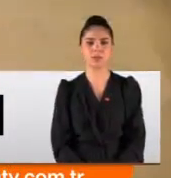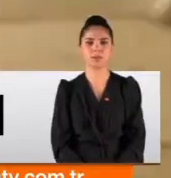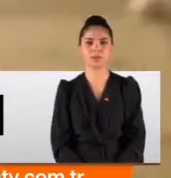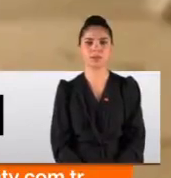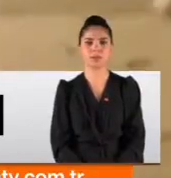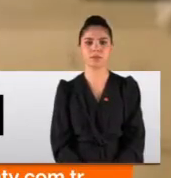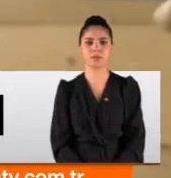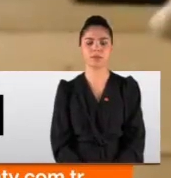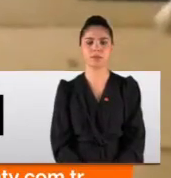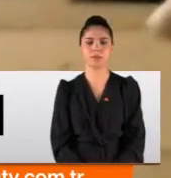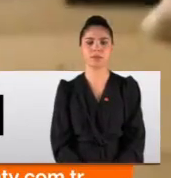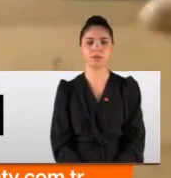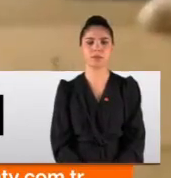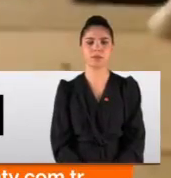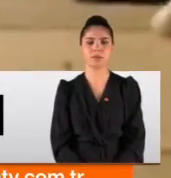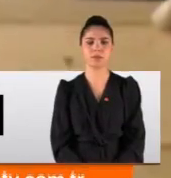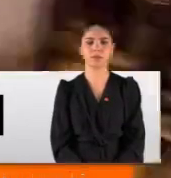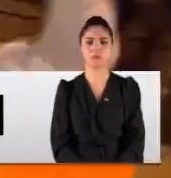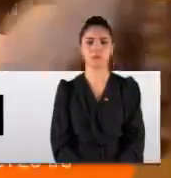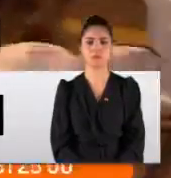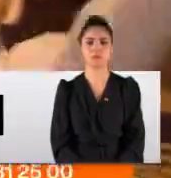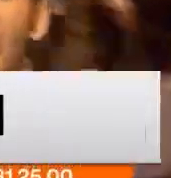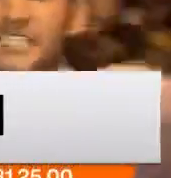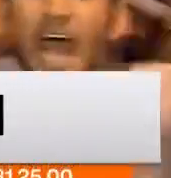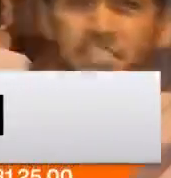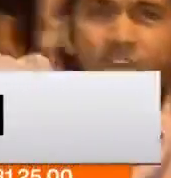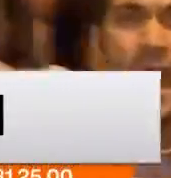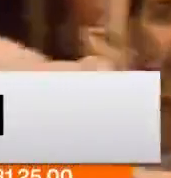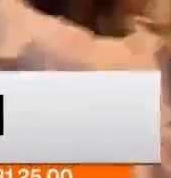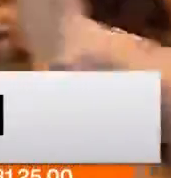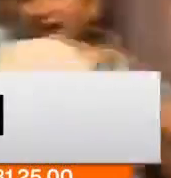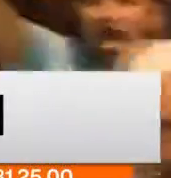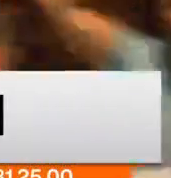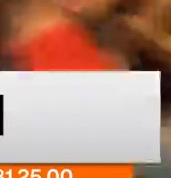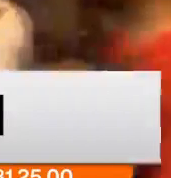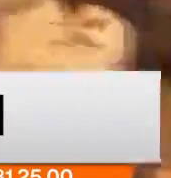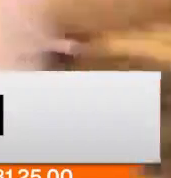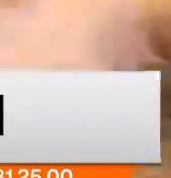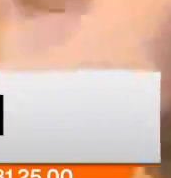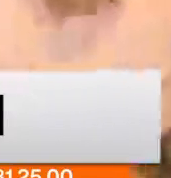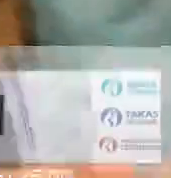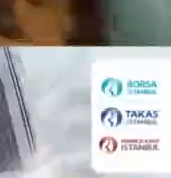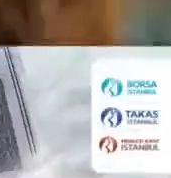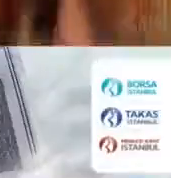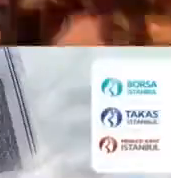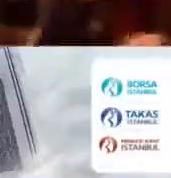olacak. Anne sen dön. Ne olur. Anne sen dön anne. Genelkurmay Başkanlığı'nın önünde hainler katliam